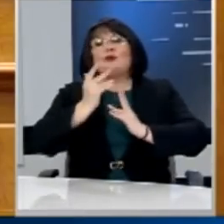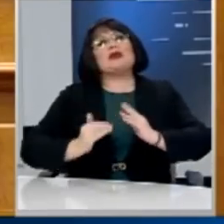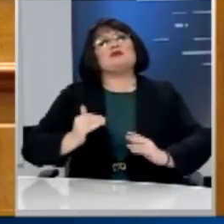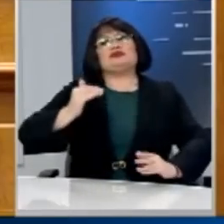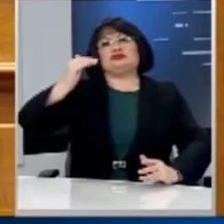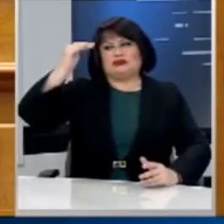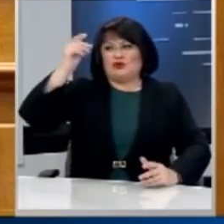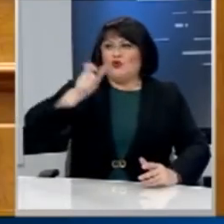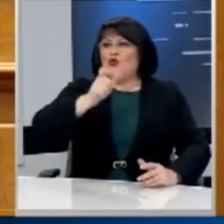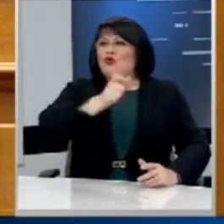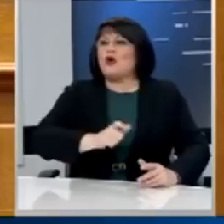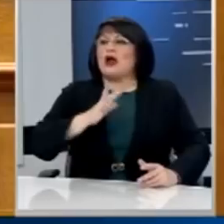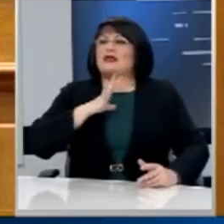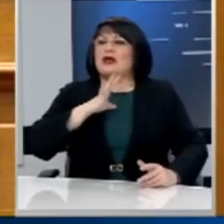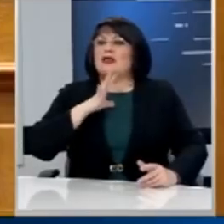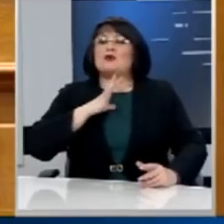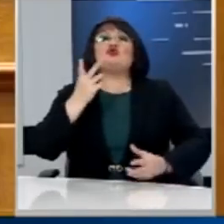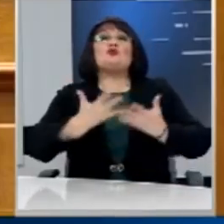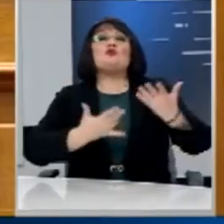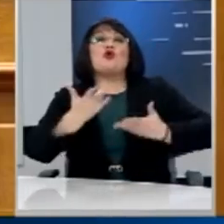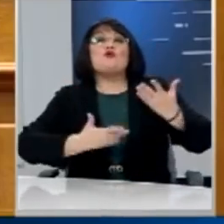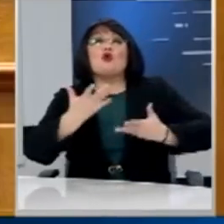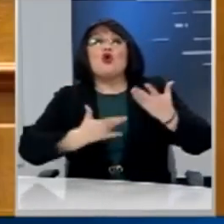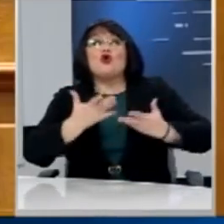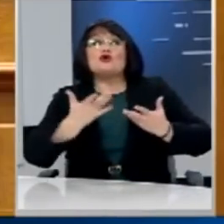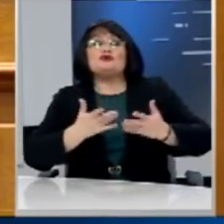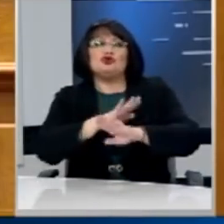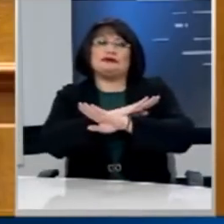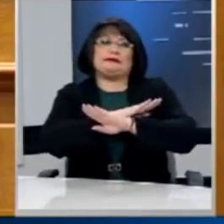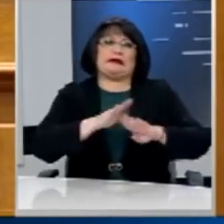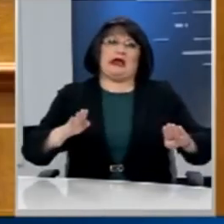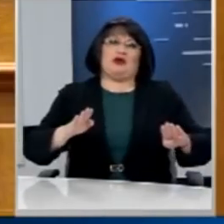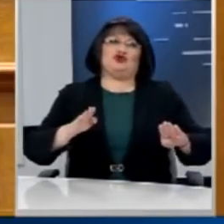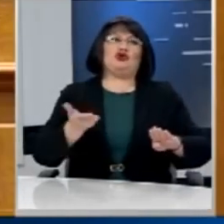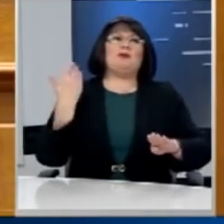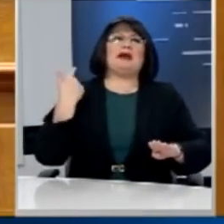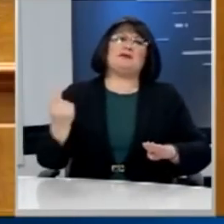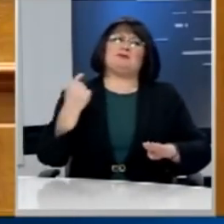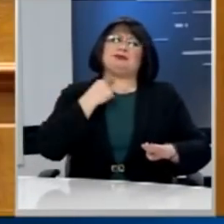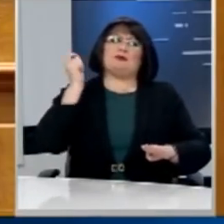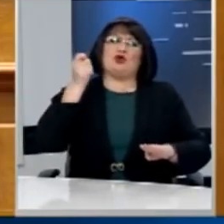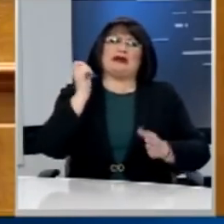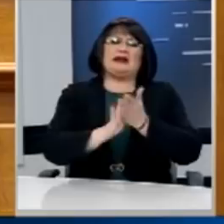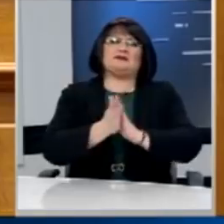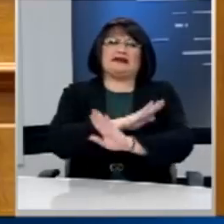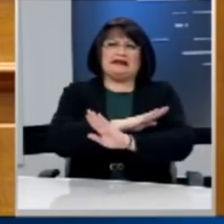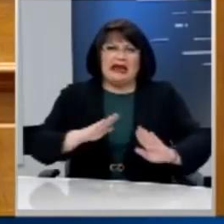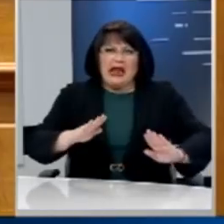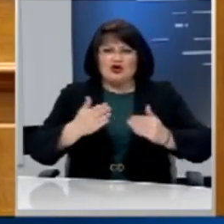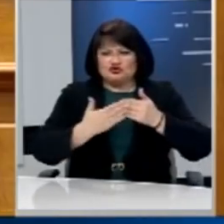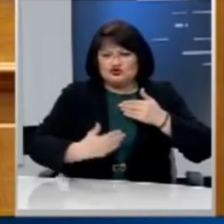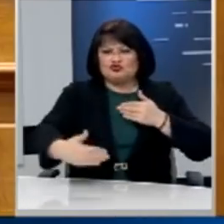πάνω. Με λίγα λόγια, είναι ένας προϋπολογισμός ο οποίος γράφει τίτλους τέλους σε μια αποτυχημένη πολιτική.